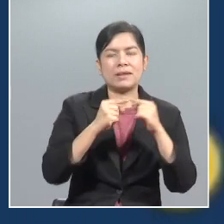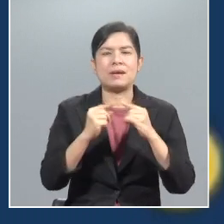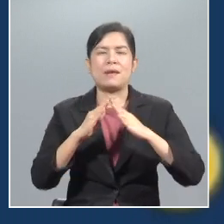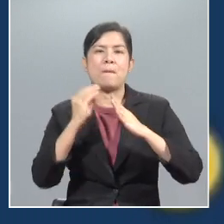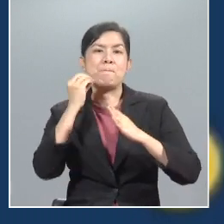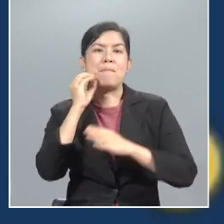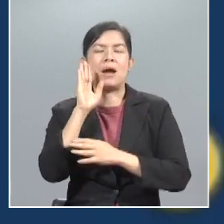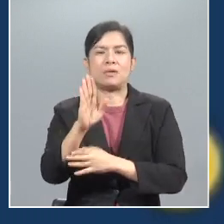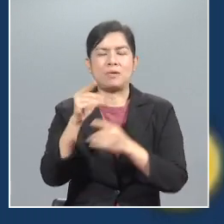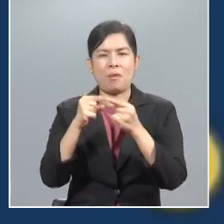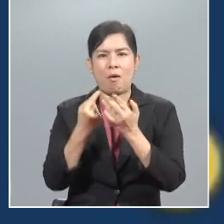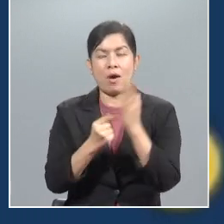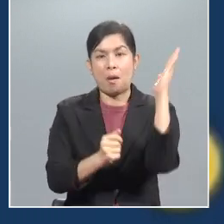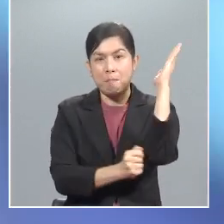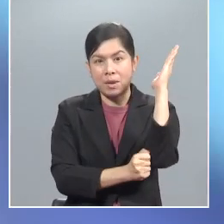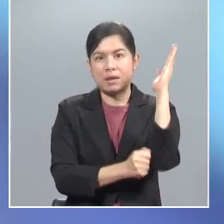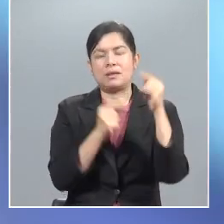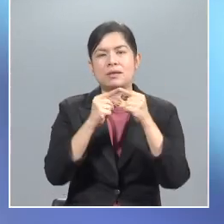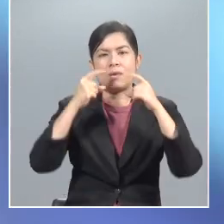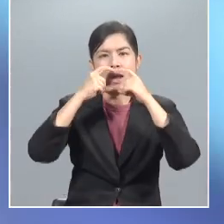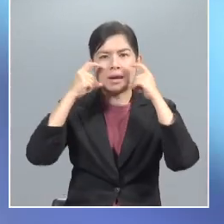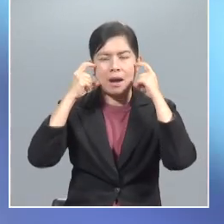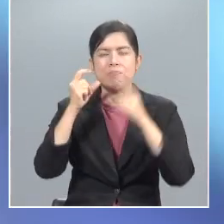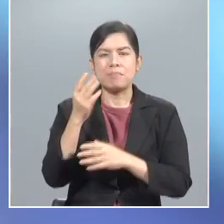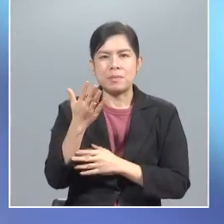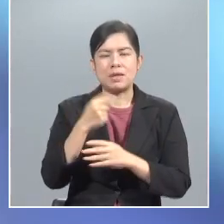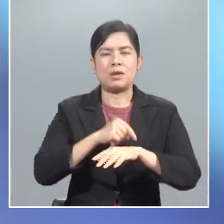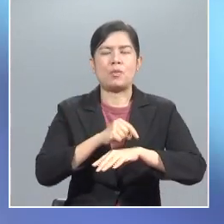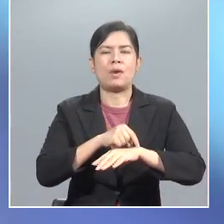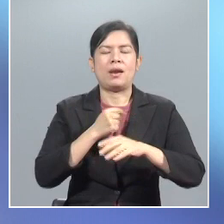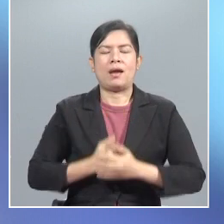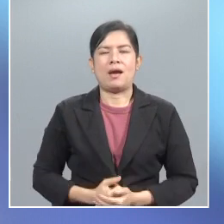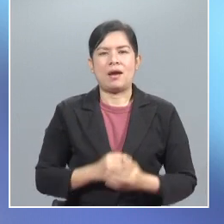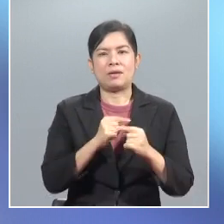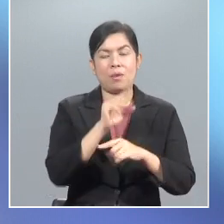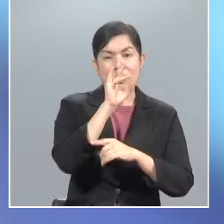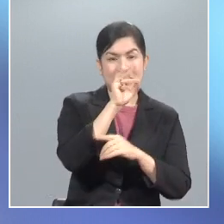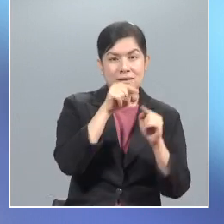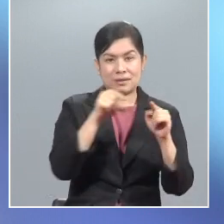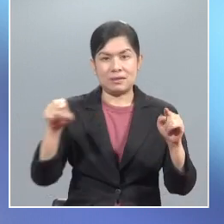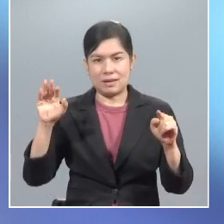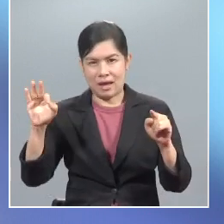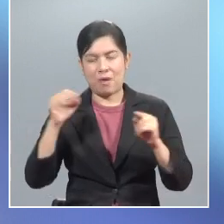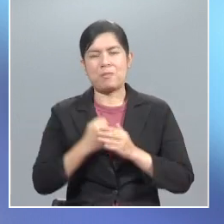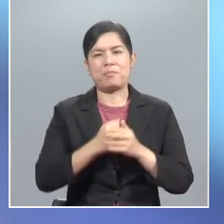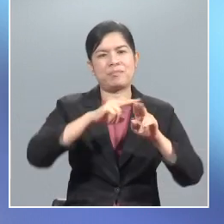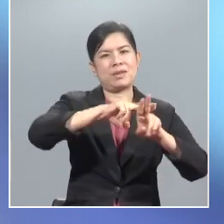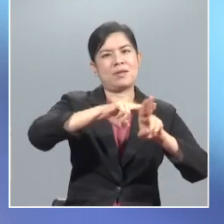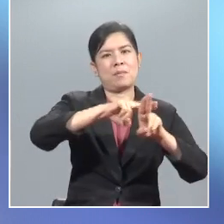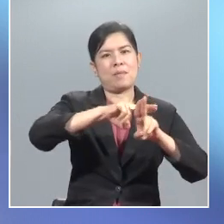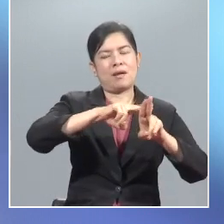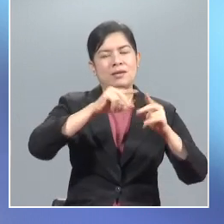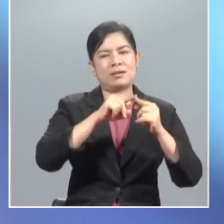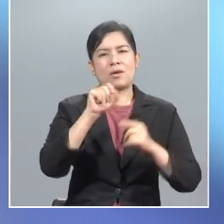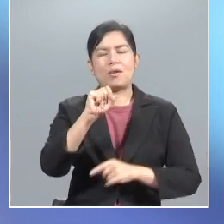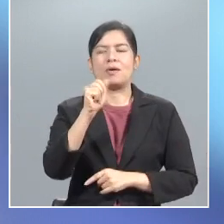ช่วงเวลาตงแต่ 1 ถุมถึง 3 ถุ่มจนเกิด hashtagี้ค่ะSave พ่อกำนันแล้